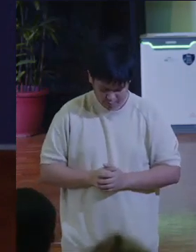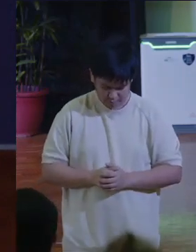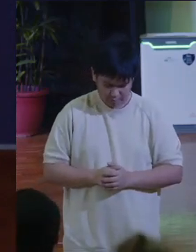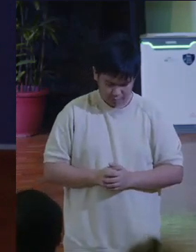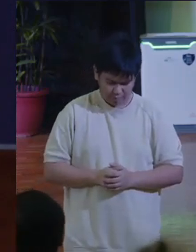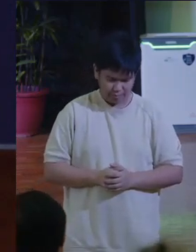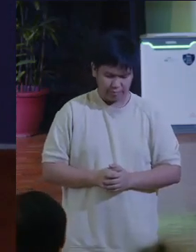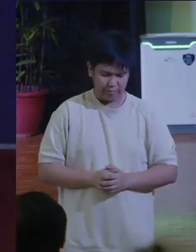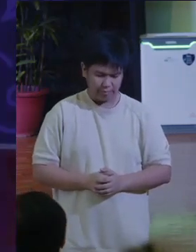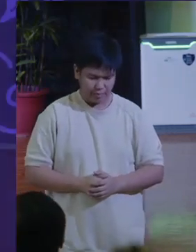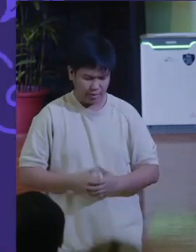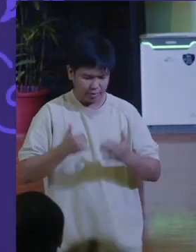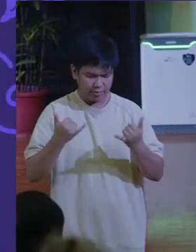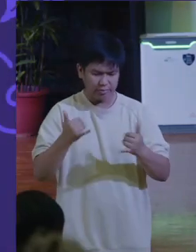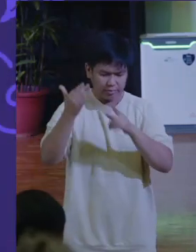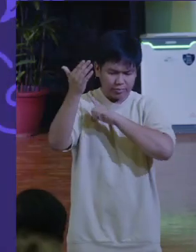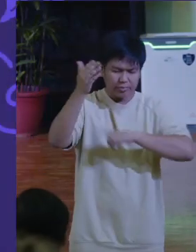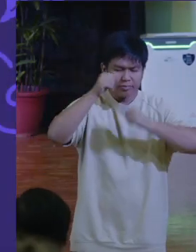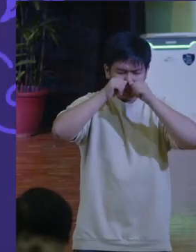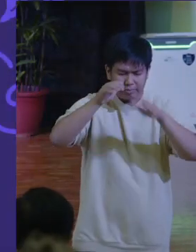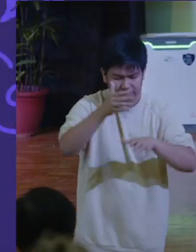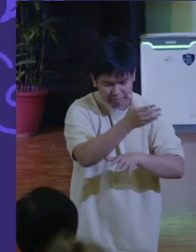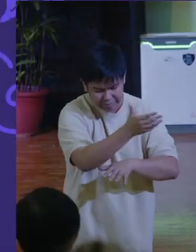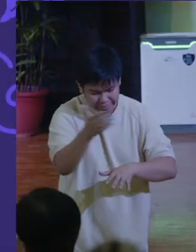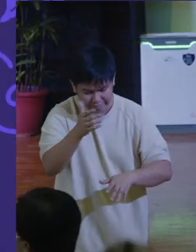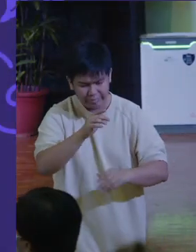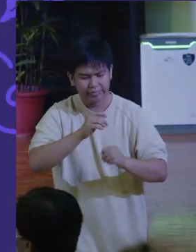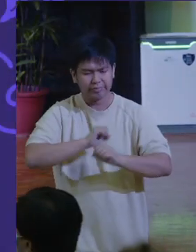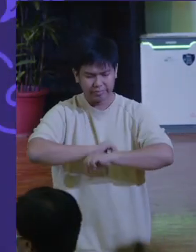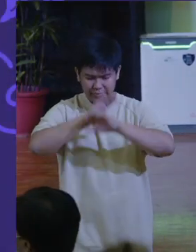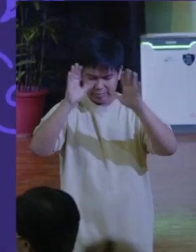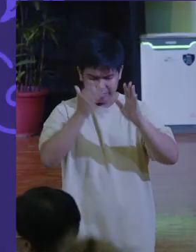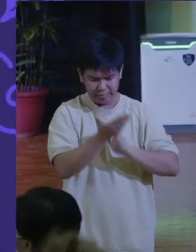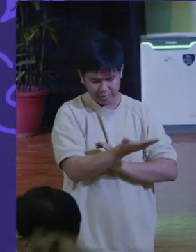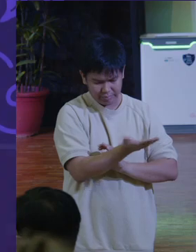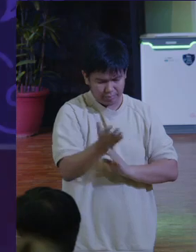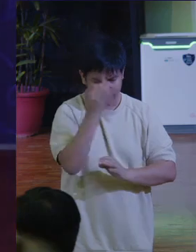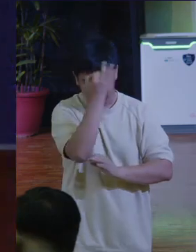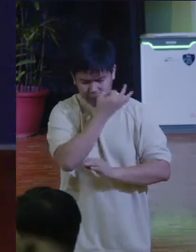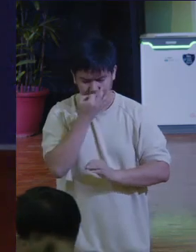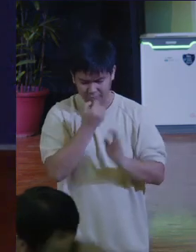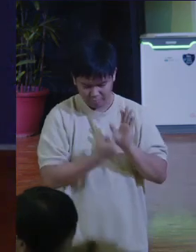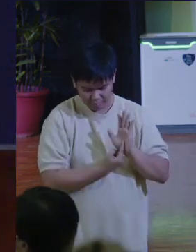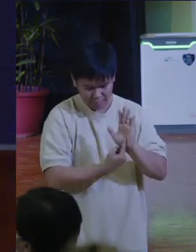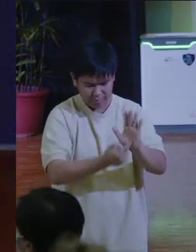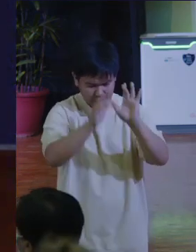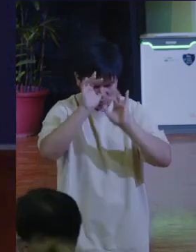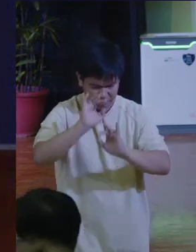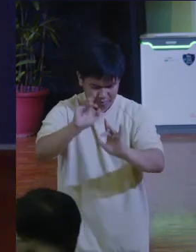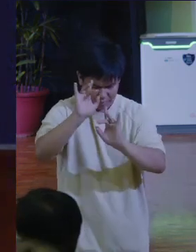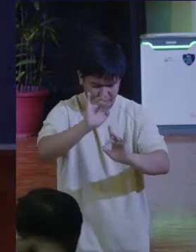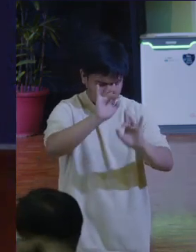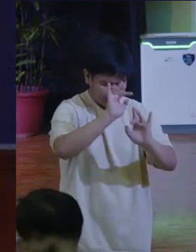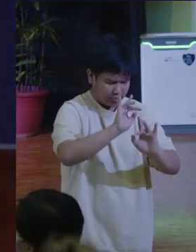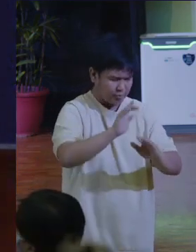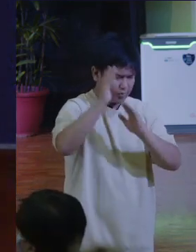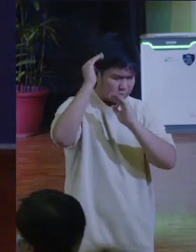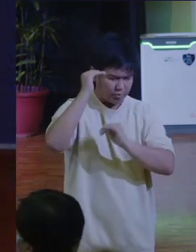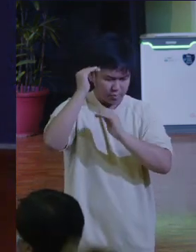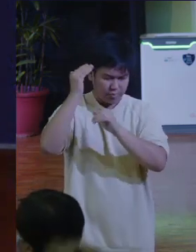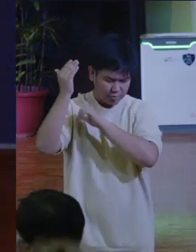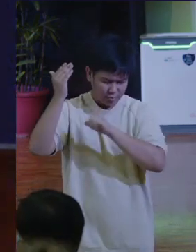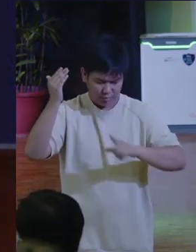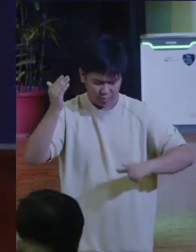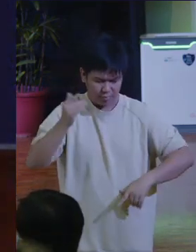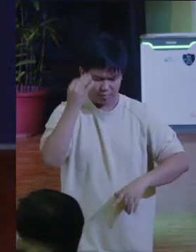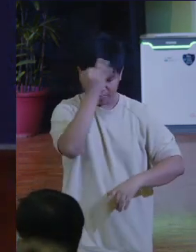kayo ng Panginoon at ingatan kayo. Paliwanagin nawa ng Panginoon ang kanyang mukha sa inyo at mahabag sa inyo. Ilingap nawa ng Panginoon